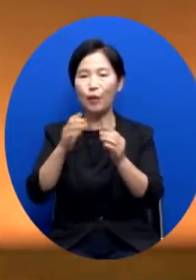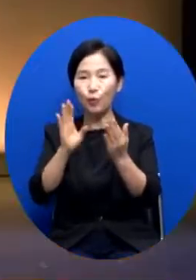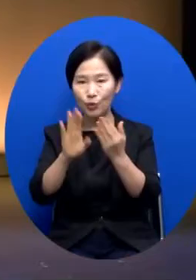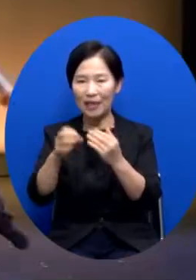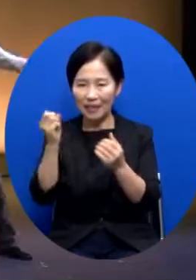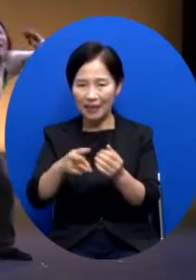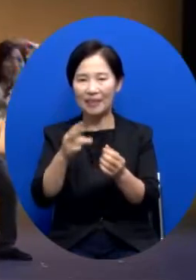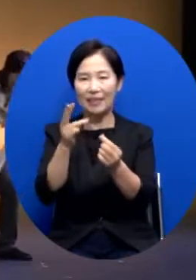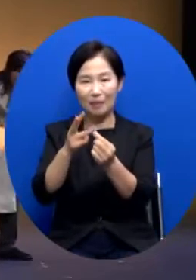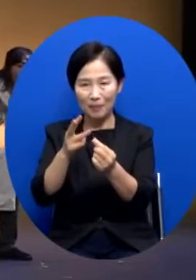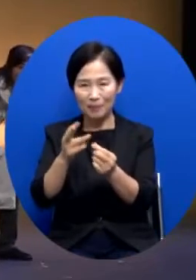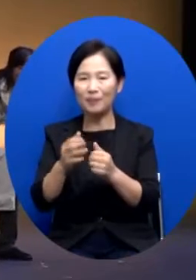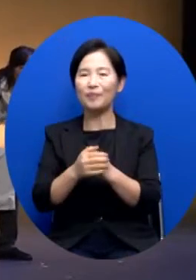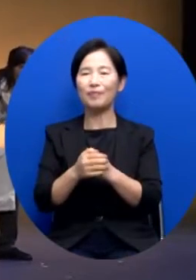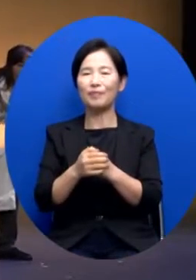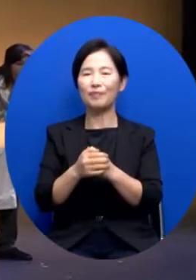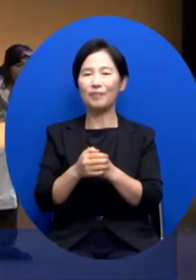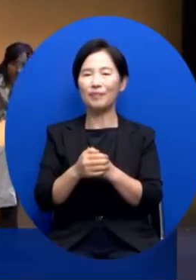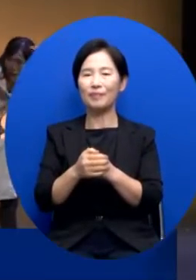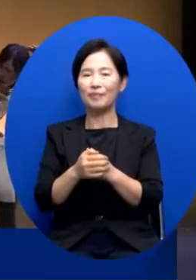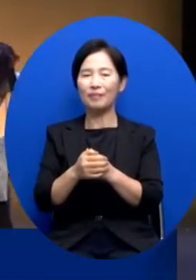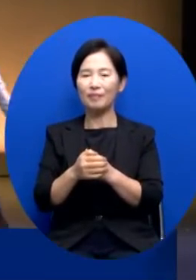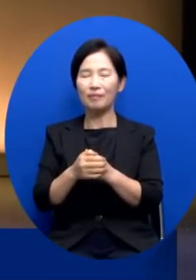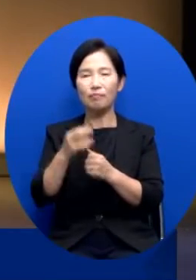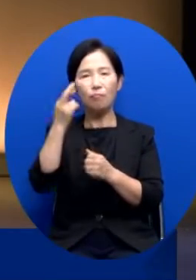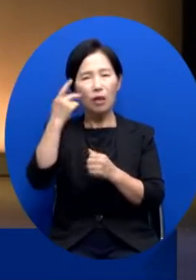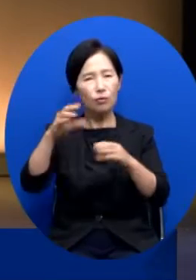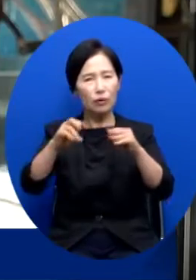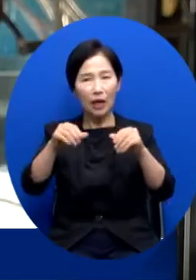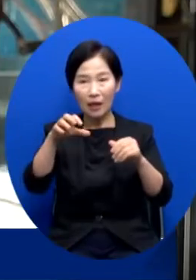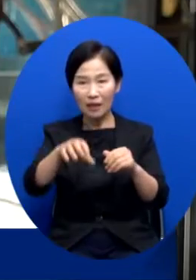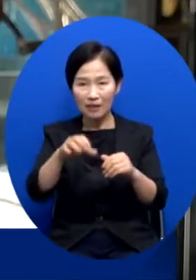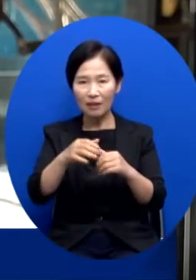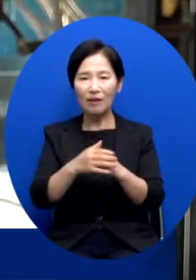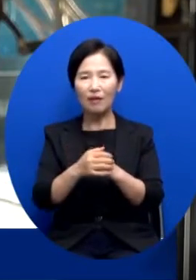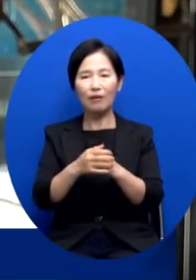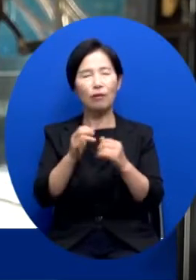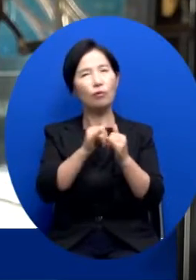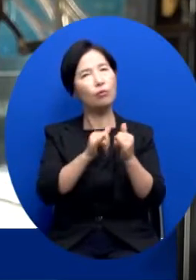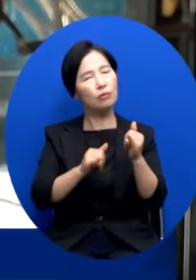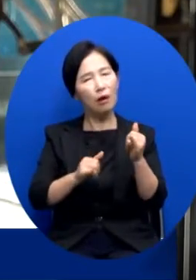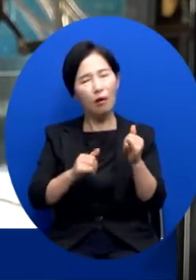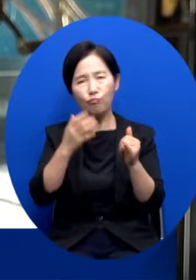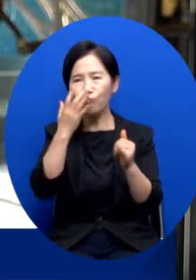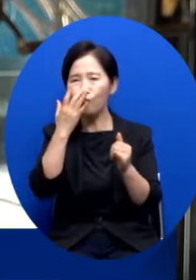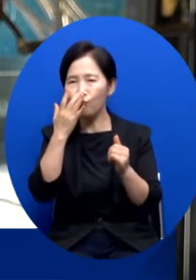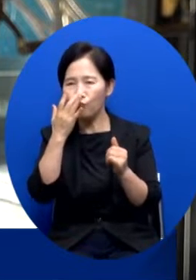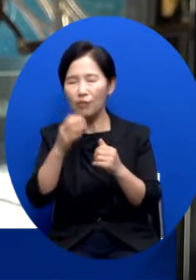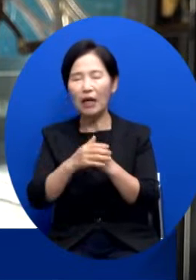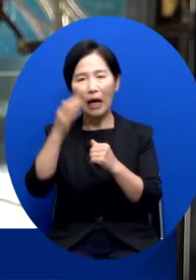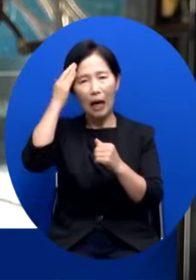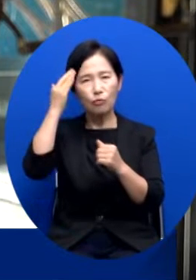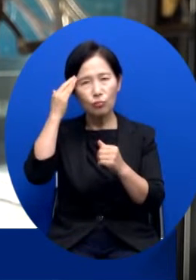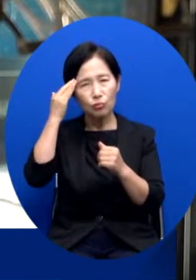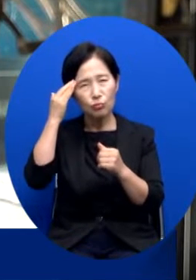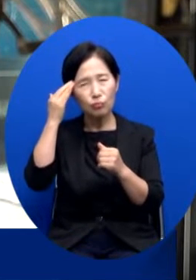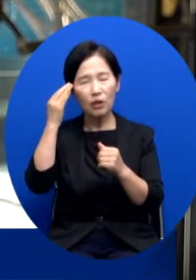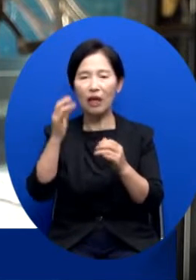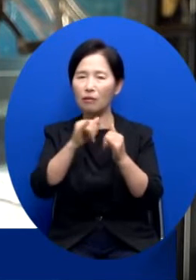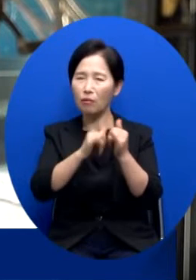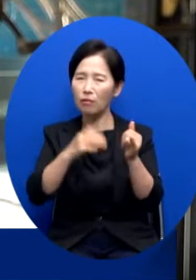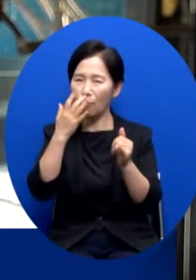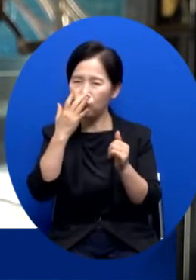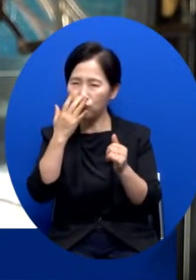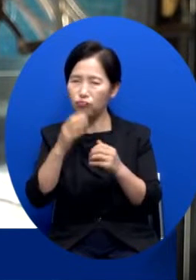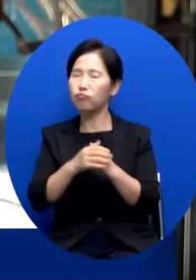스태프가 참여했습니다. 이 미국 땅에서 정말 역사를 모르고 우리나라 대한민국의 역사를 모르고